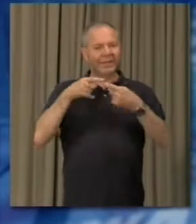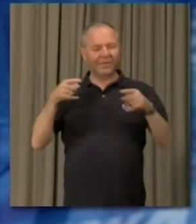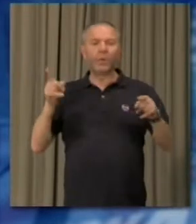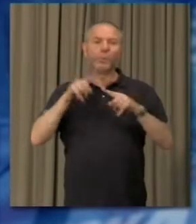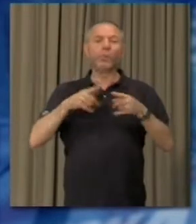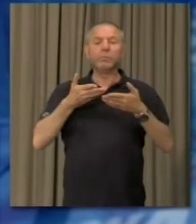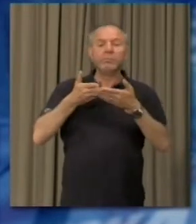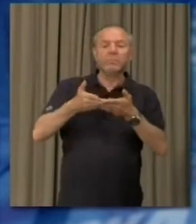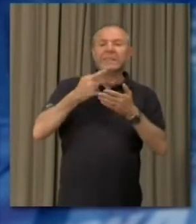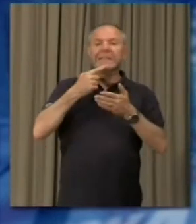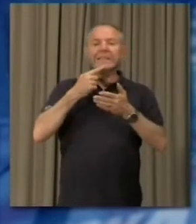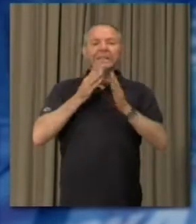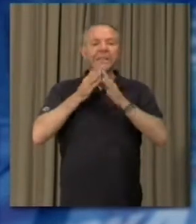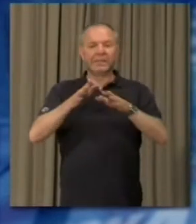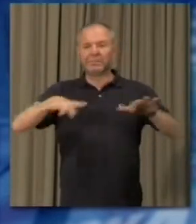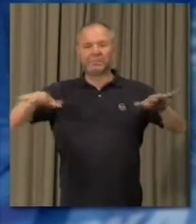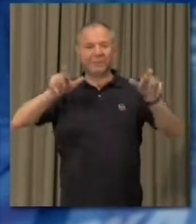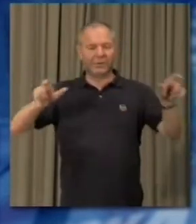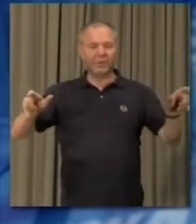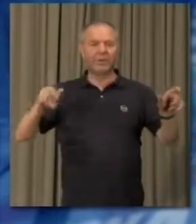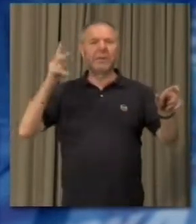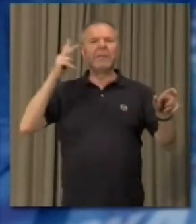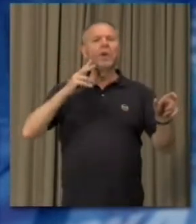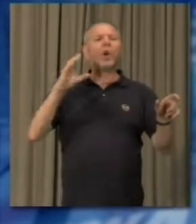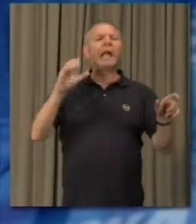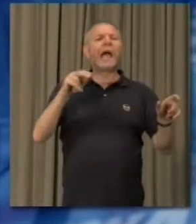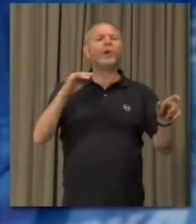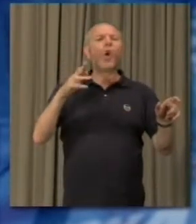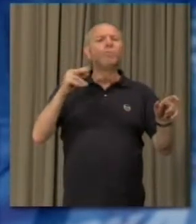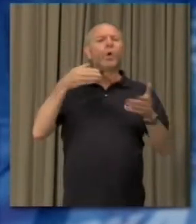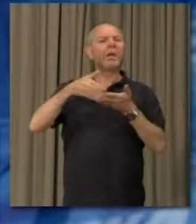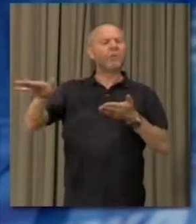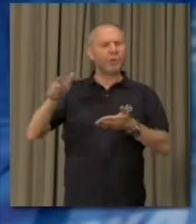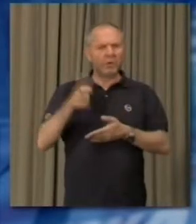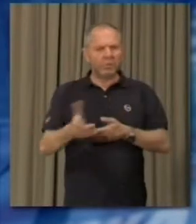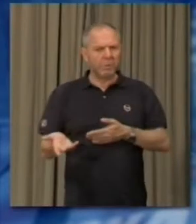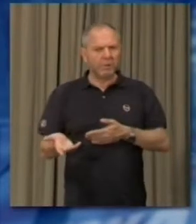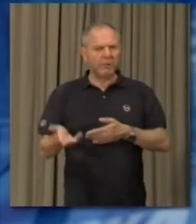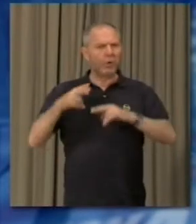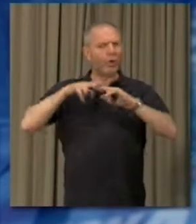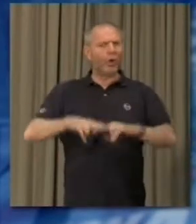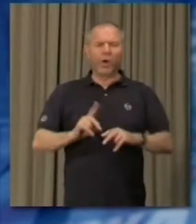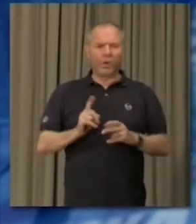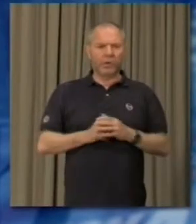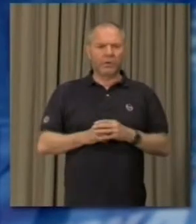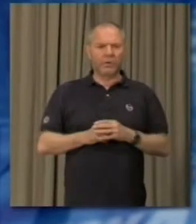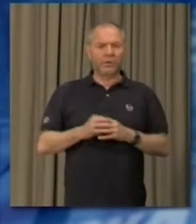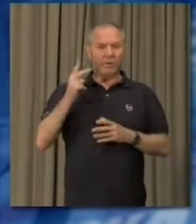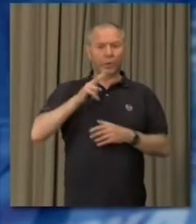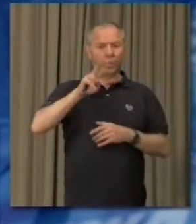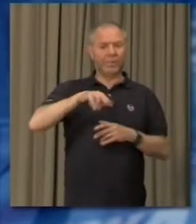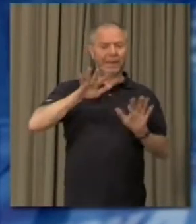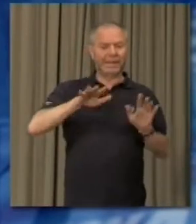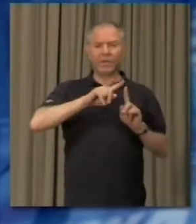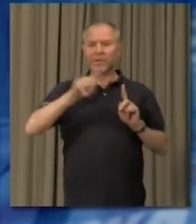bagnanti. Al momento non si conoscono i motivi per i quali a Cannobio non è stata confermata. Ha potuto fregiarsene dal 2010